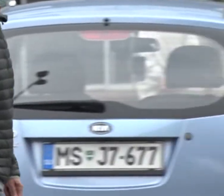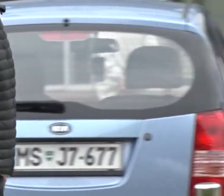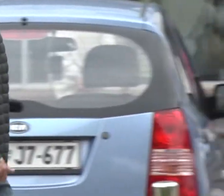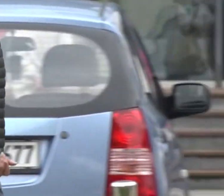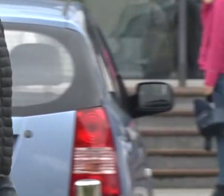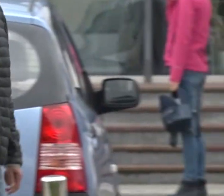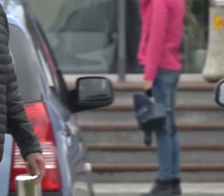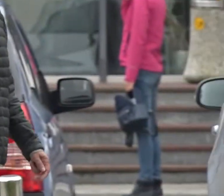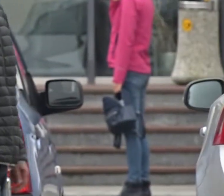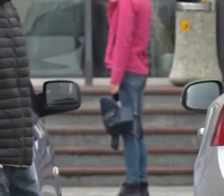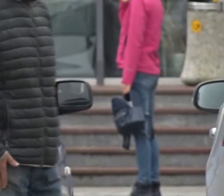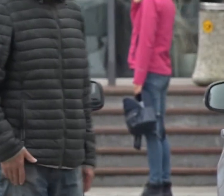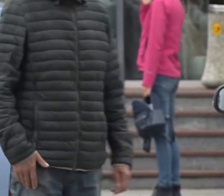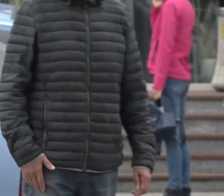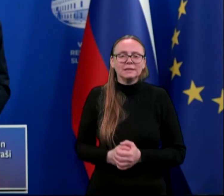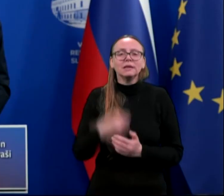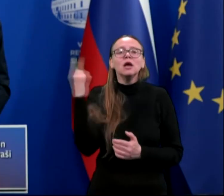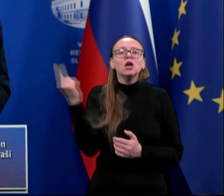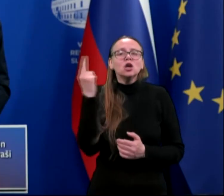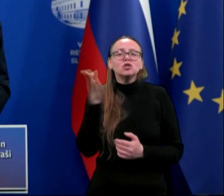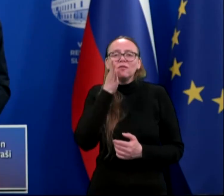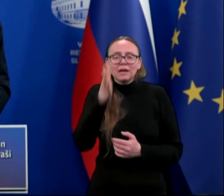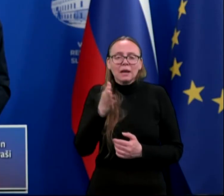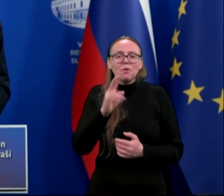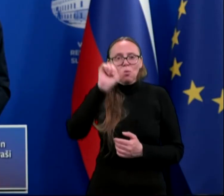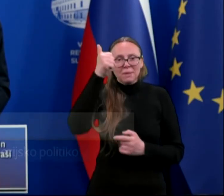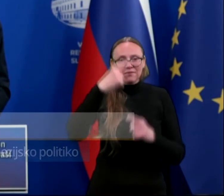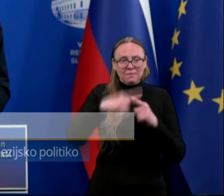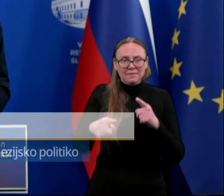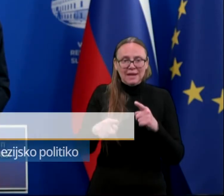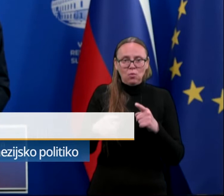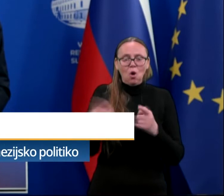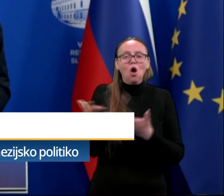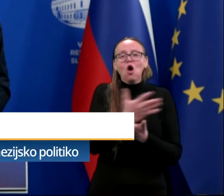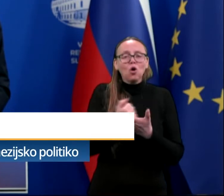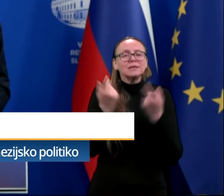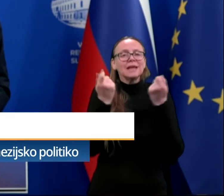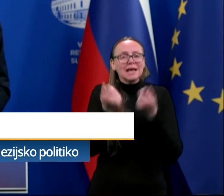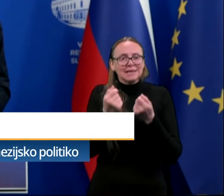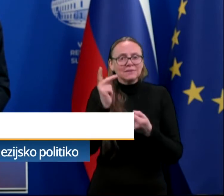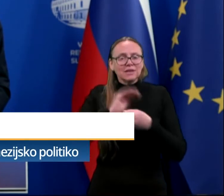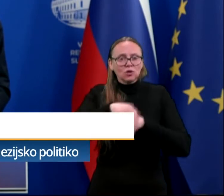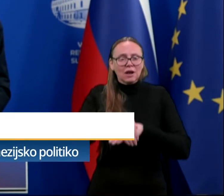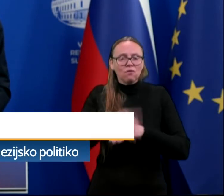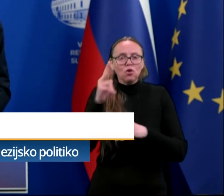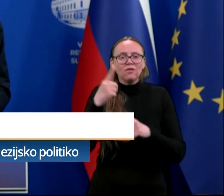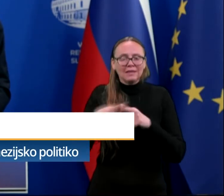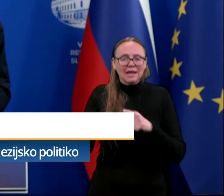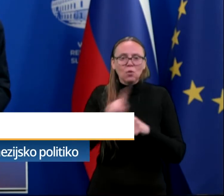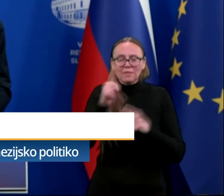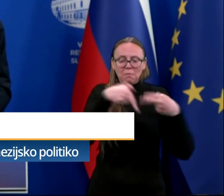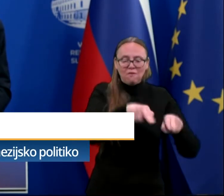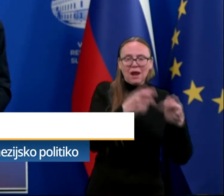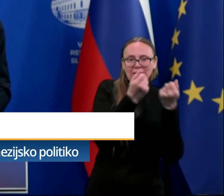je potekala sama priprava načrta. Slovenija bo tako v prvi fazi koristila sredstva, ki so na voljo v okviru nepovratnih